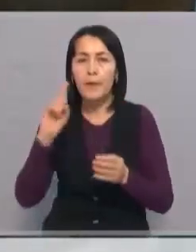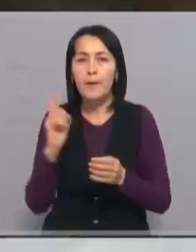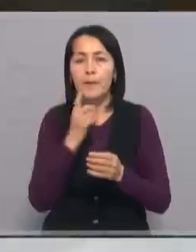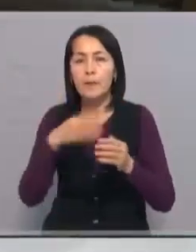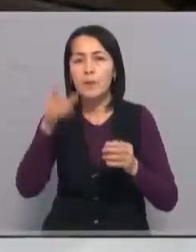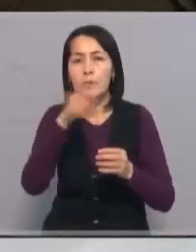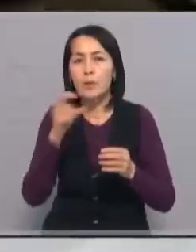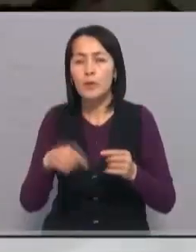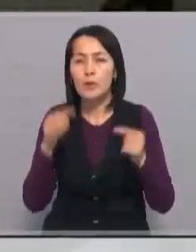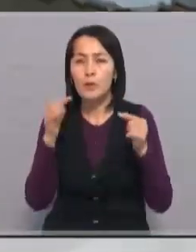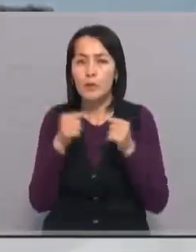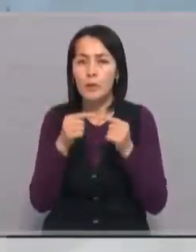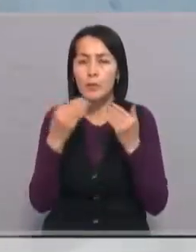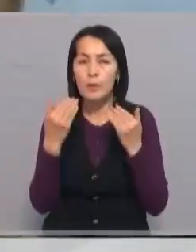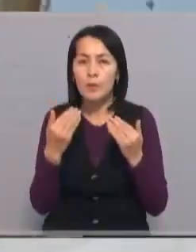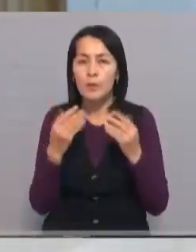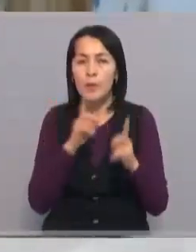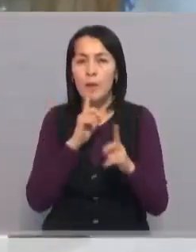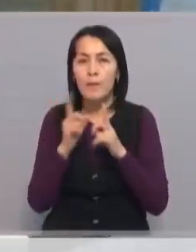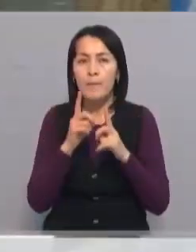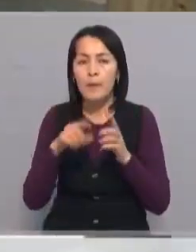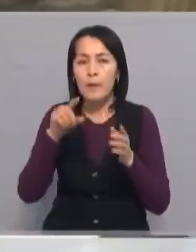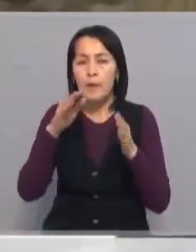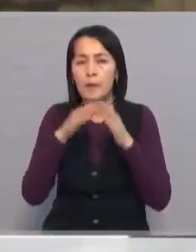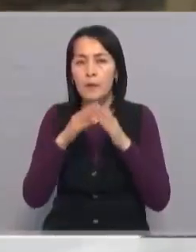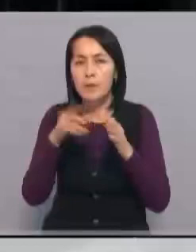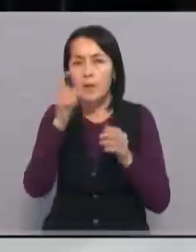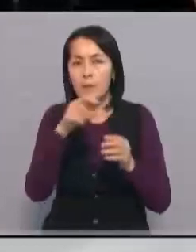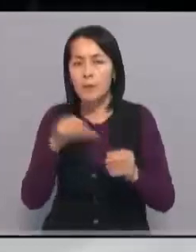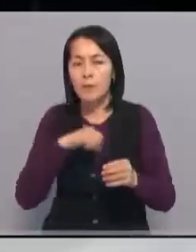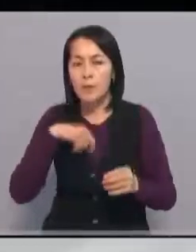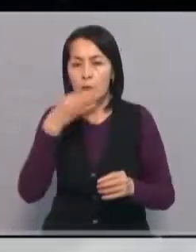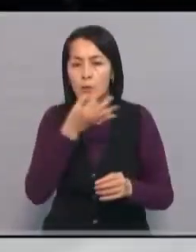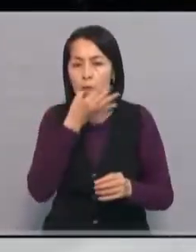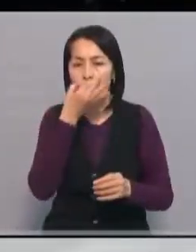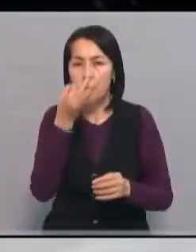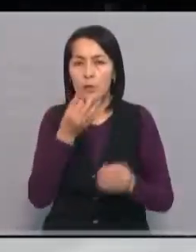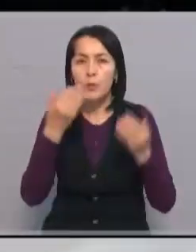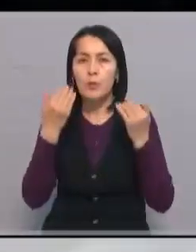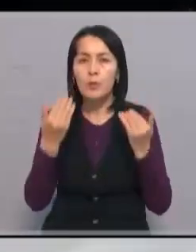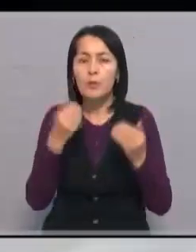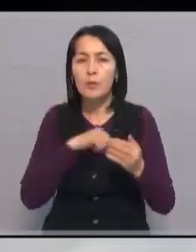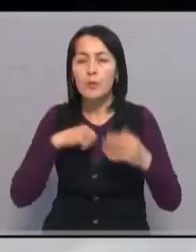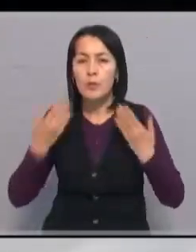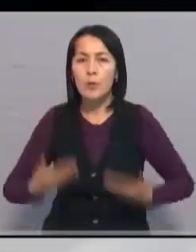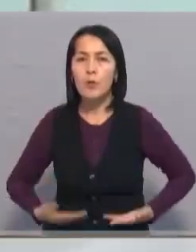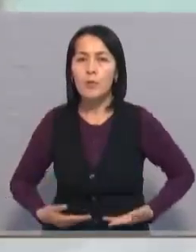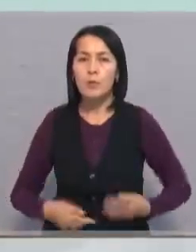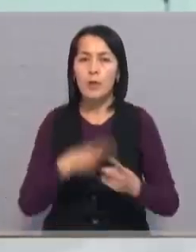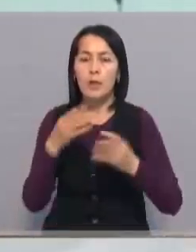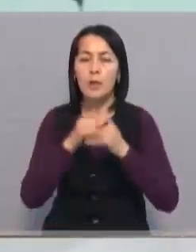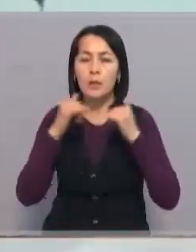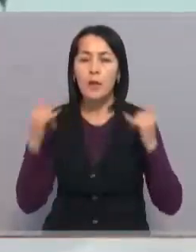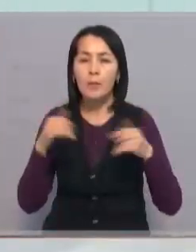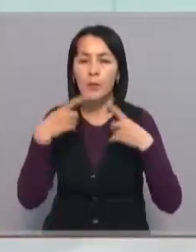біріншіден тұрғындар үшін тиімді. Кондоминиум нысандарына азаматтардың өздері жауапты екен. Реновация оларға өз өмір сүру жағдайын